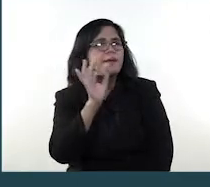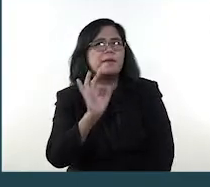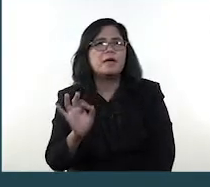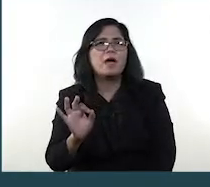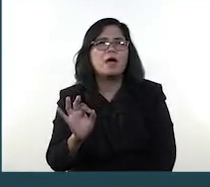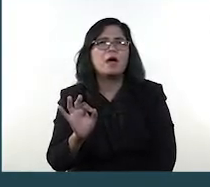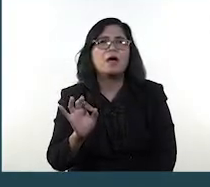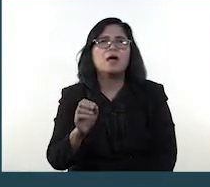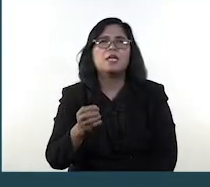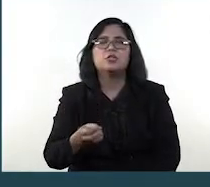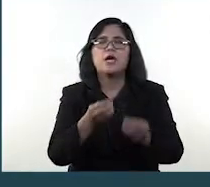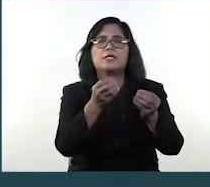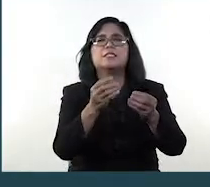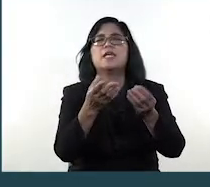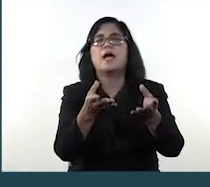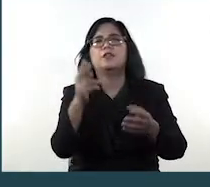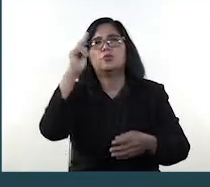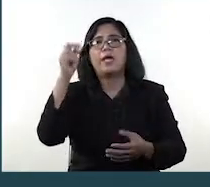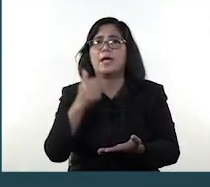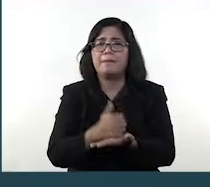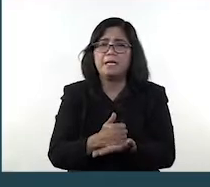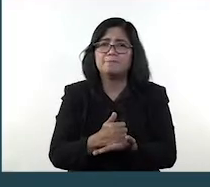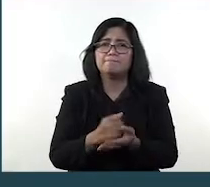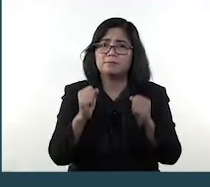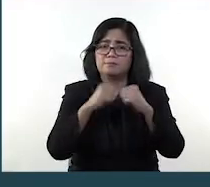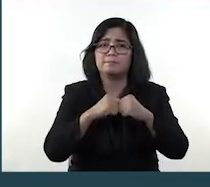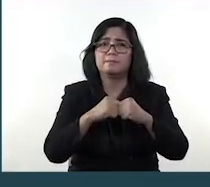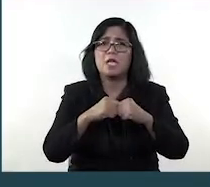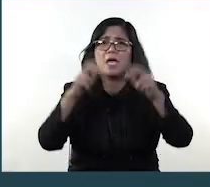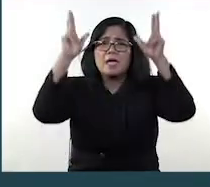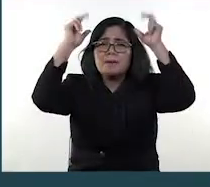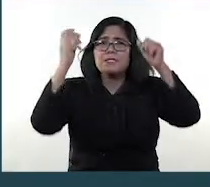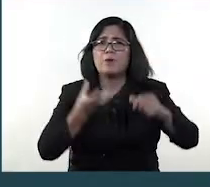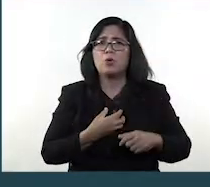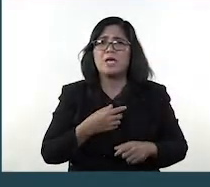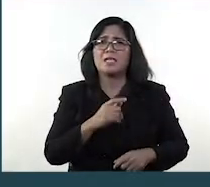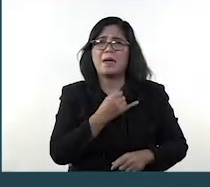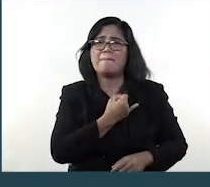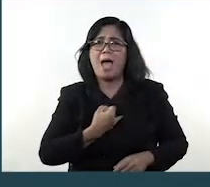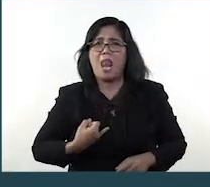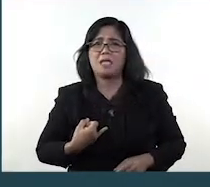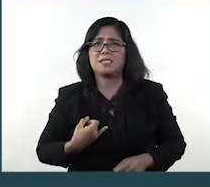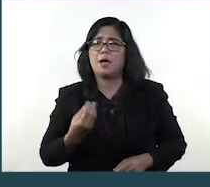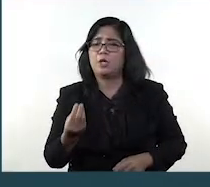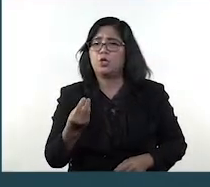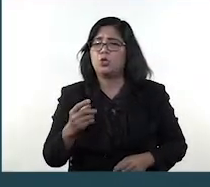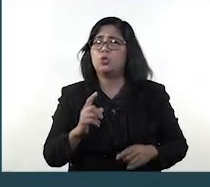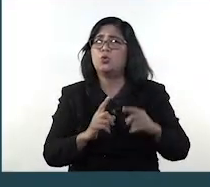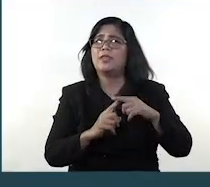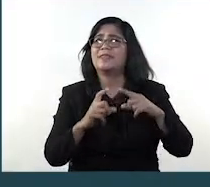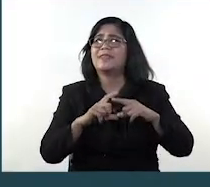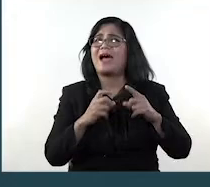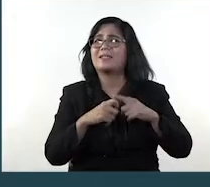katakan aneh iblis mau kita malas dan hanya menanti takdir iblis mau kita bersedih dan hanya